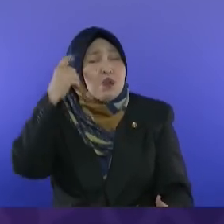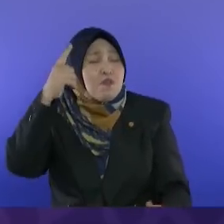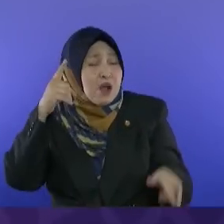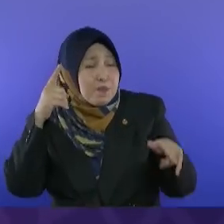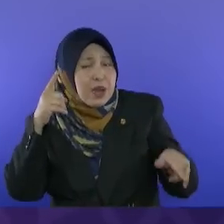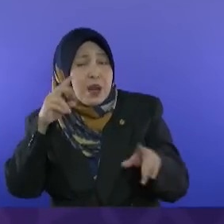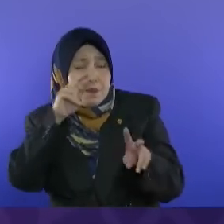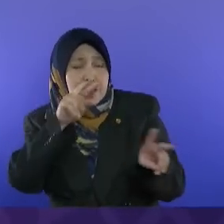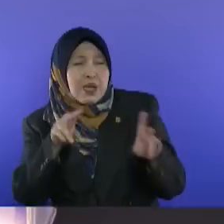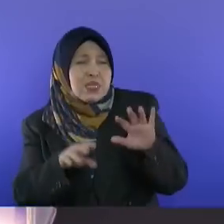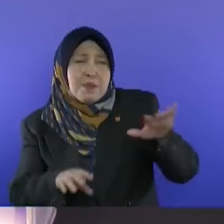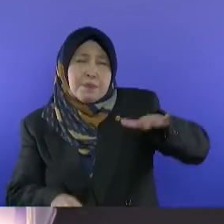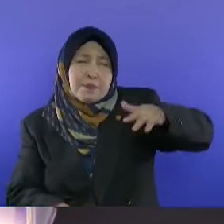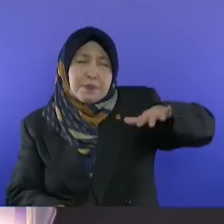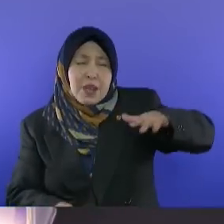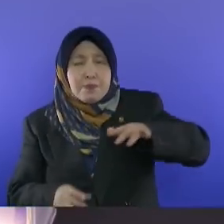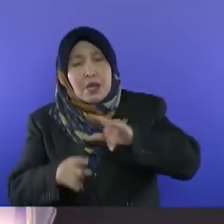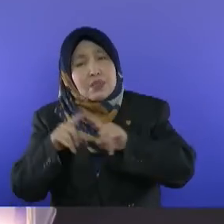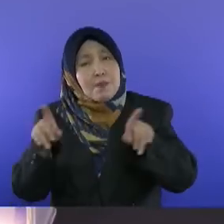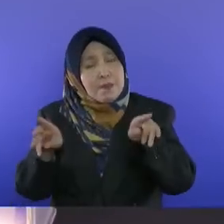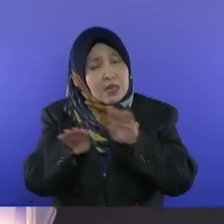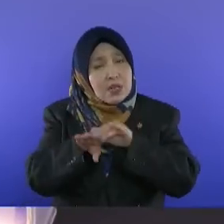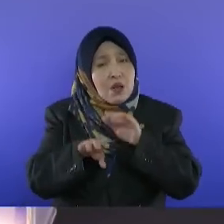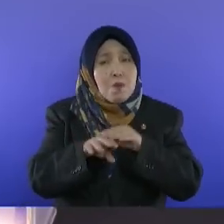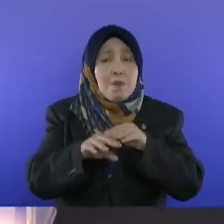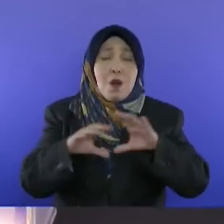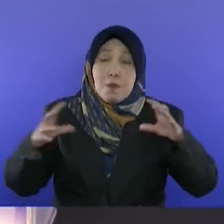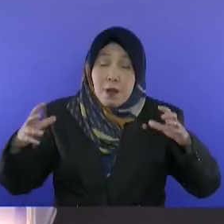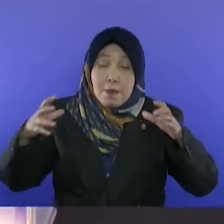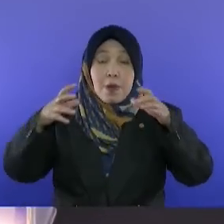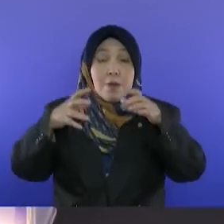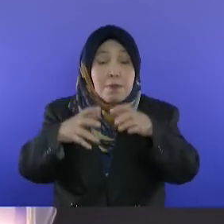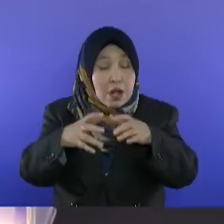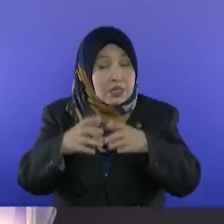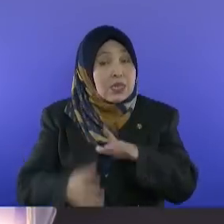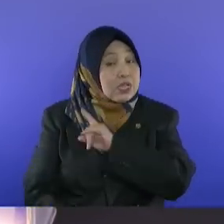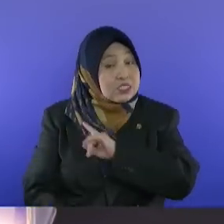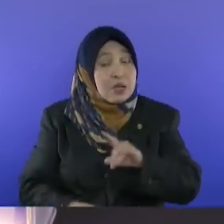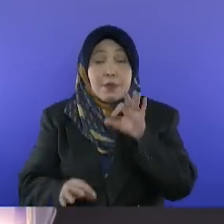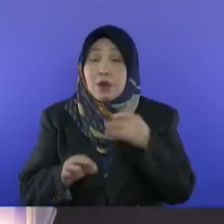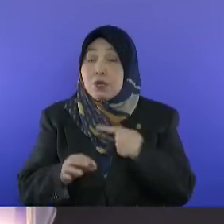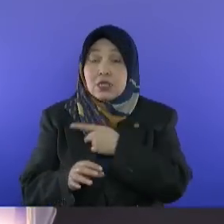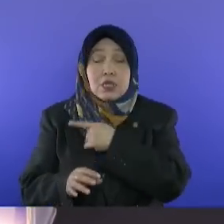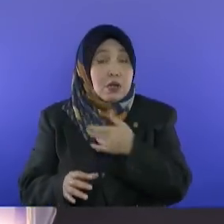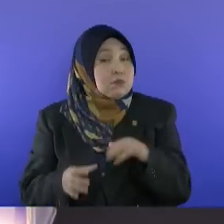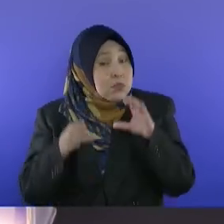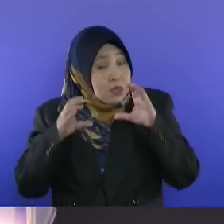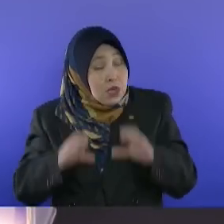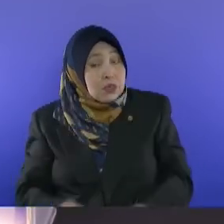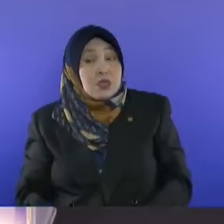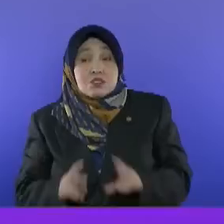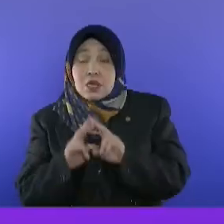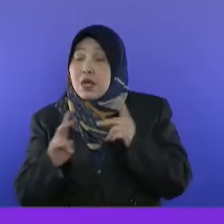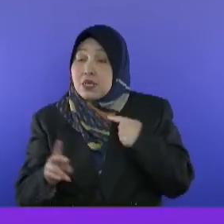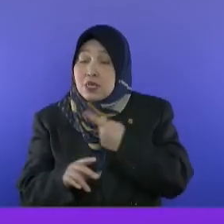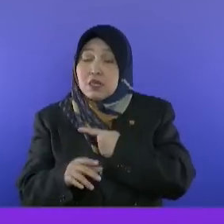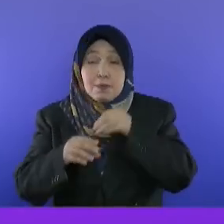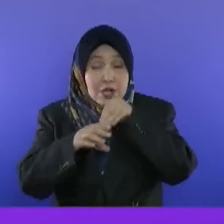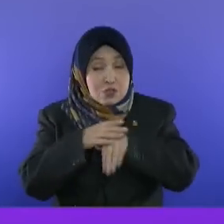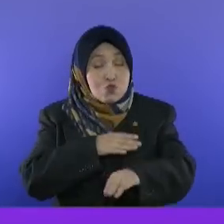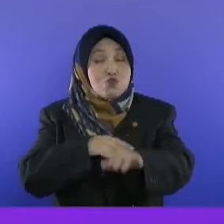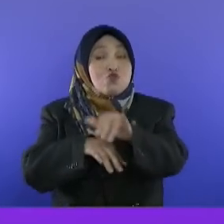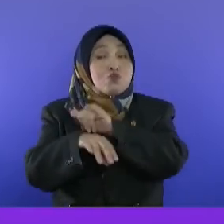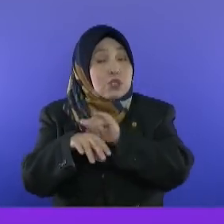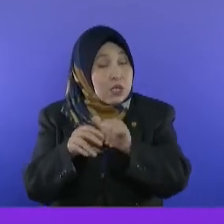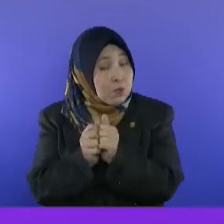nampak mencari lebih kurang saja urusannya kepada umat Islam kalau kita merasakan yakin sangat kita masuk surga tanpa